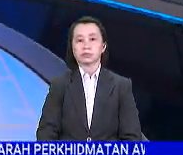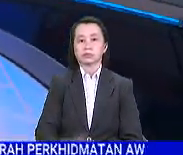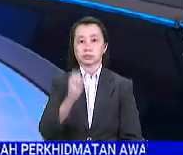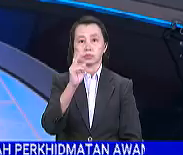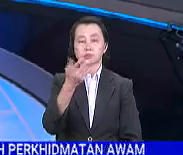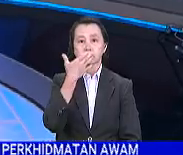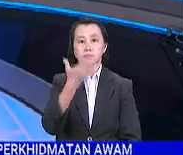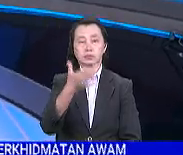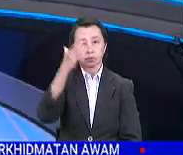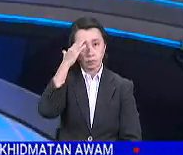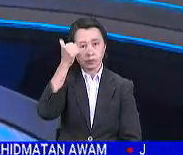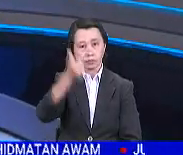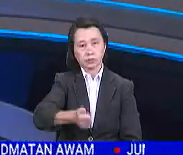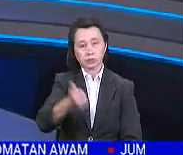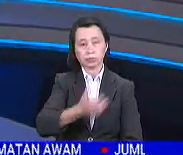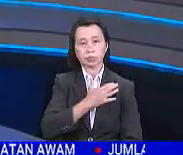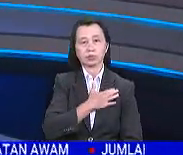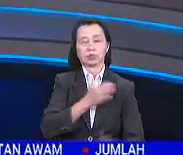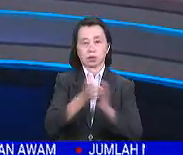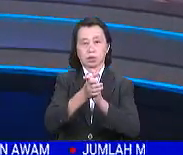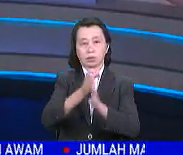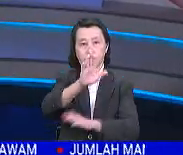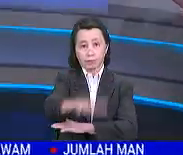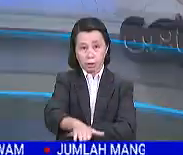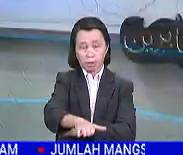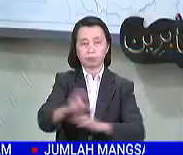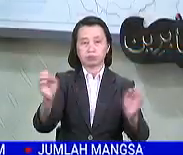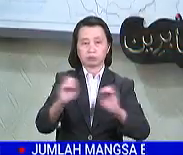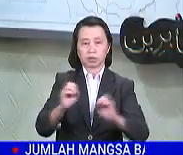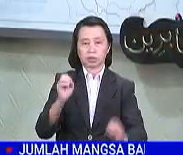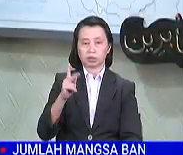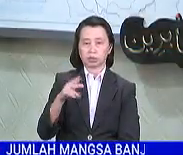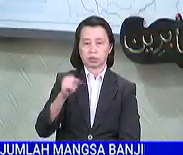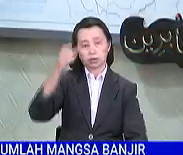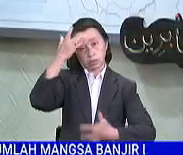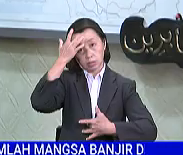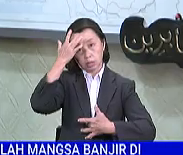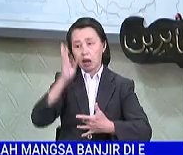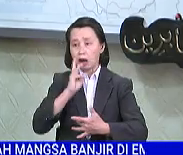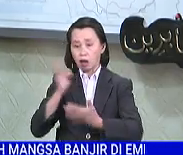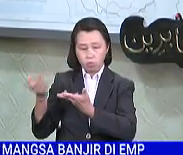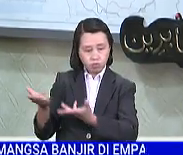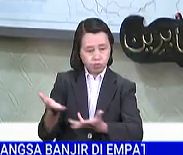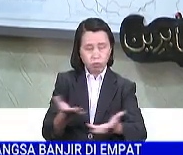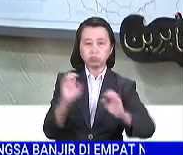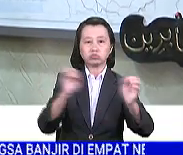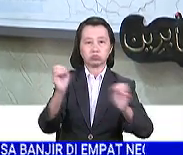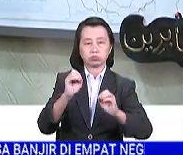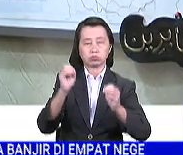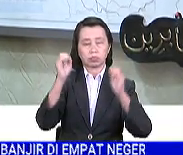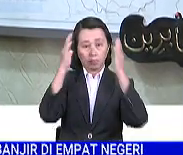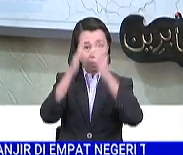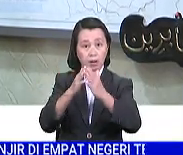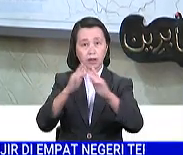Baik, terima kasih. Assalamualaikum dan selamat malam. Meskipun tiada kes penyakit bawaan air yang direkodkan di negeri